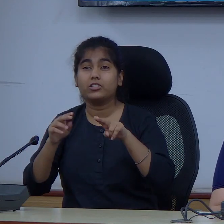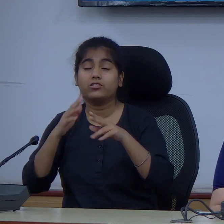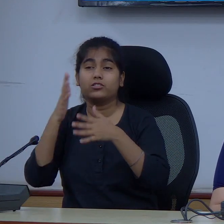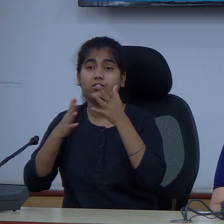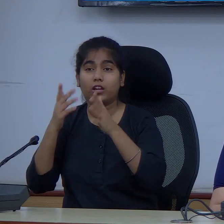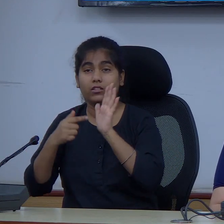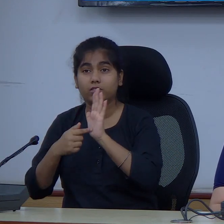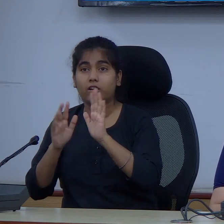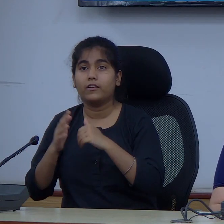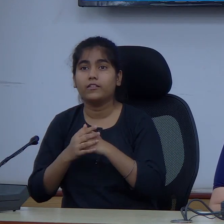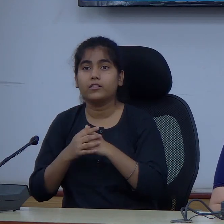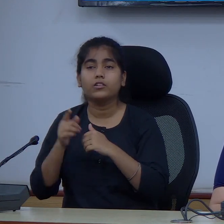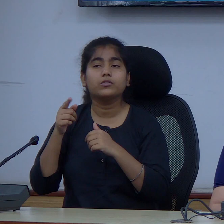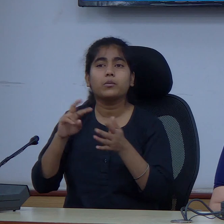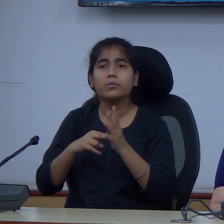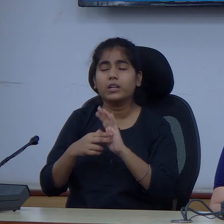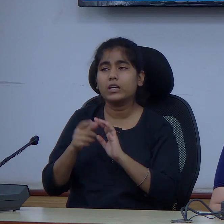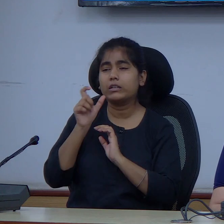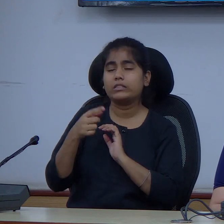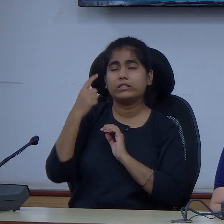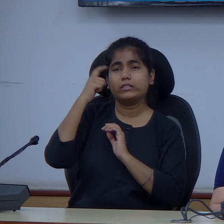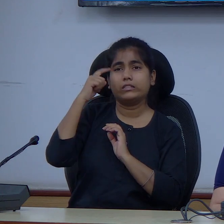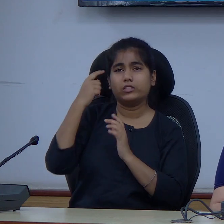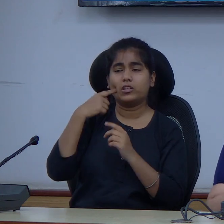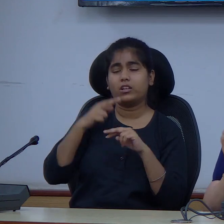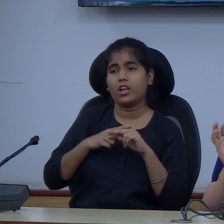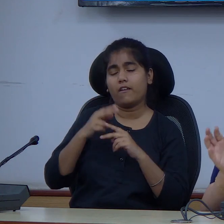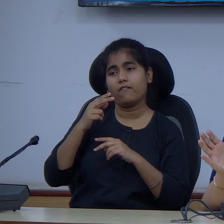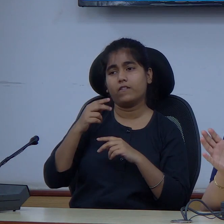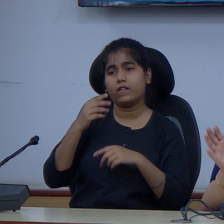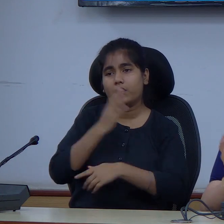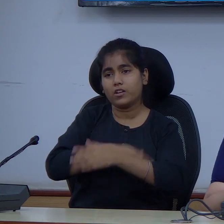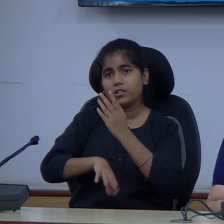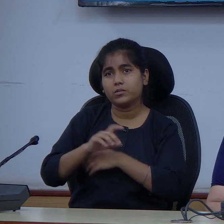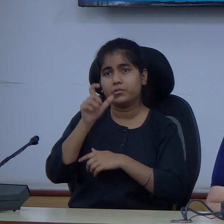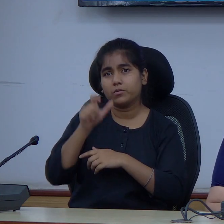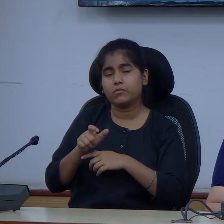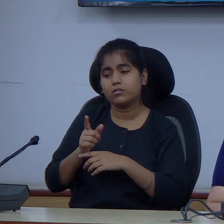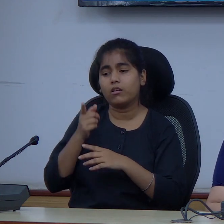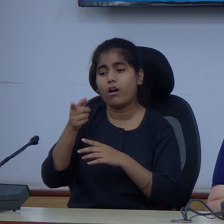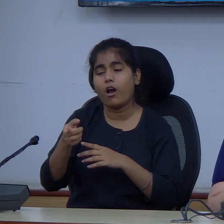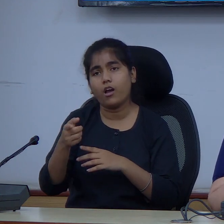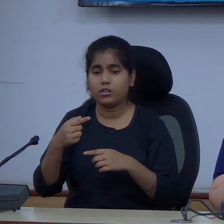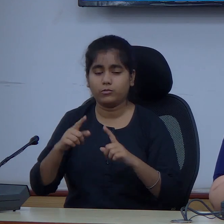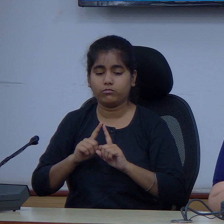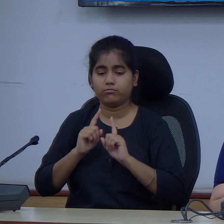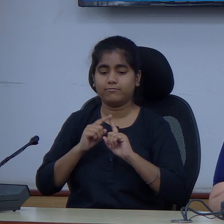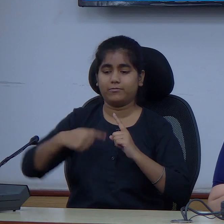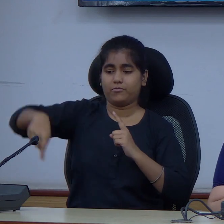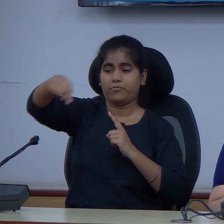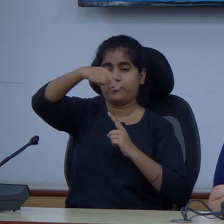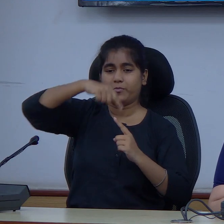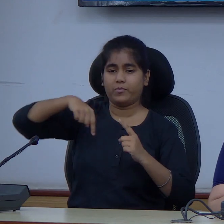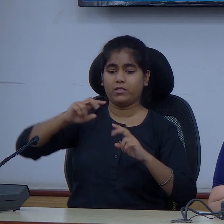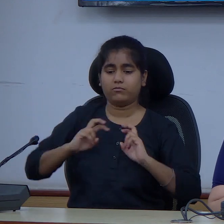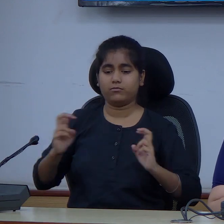एक साइनेज बना हुआ है, जहाँ पे व्हीलचेयर का जो एक्सेसिबिलिटी साइनेज है इंटरनेशनल, वो बना हुआ है। तो उसका क्या कि किसी ने सोचा कि